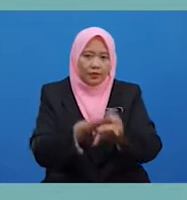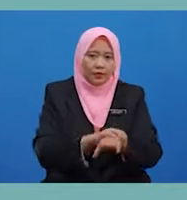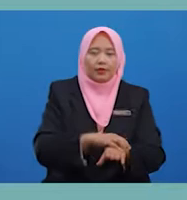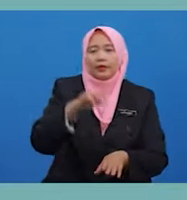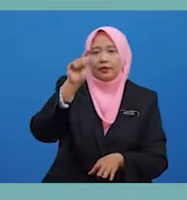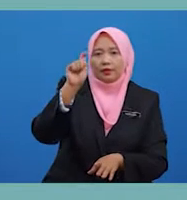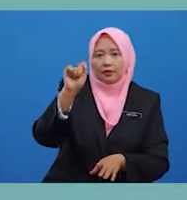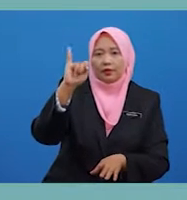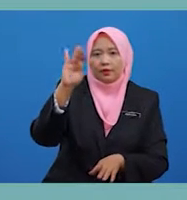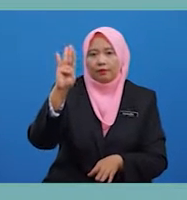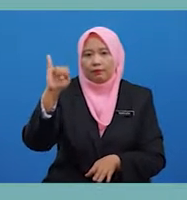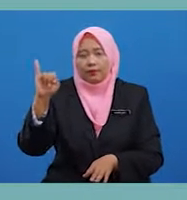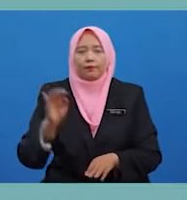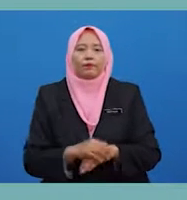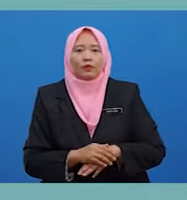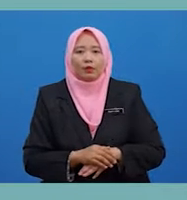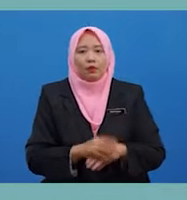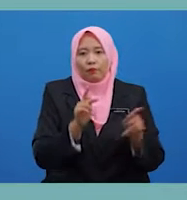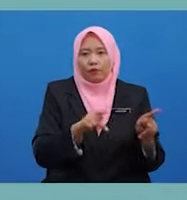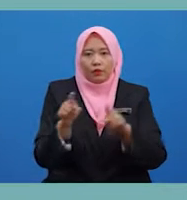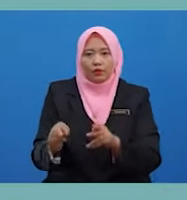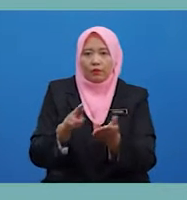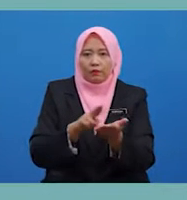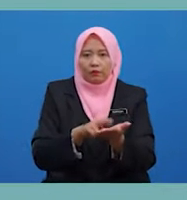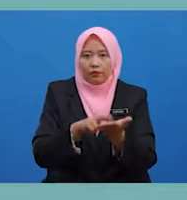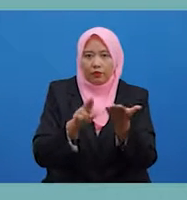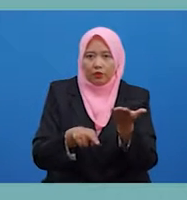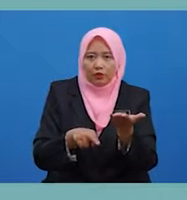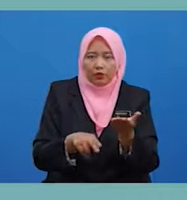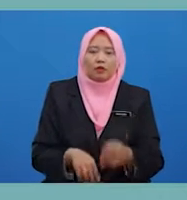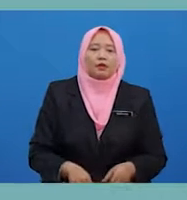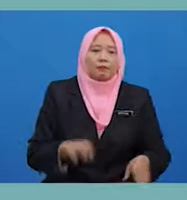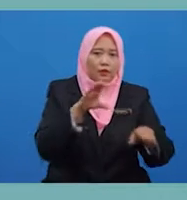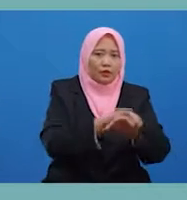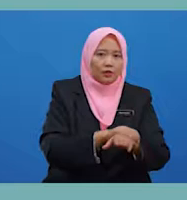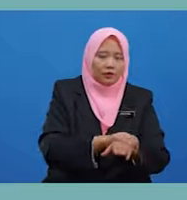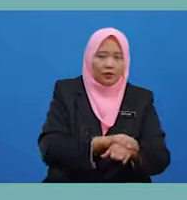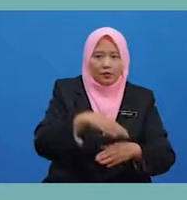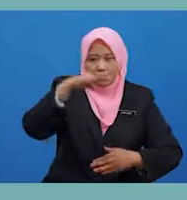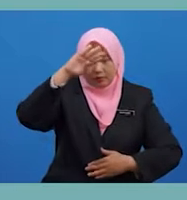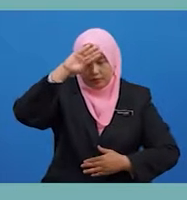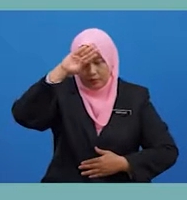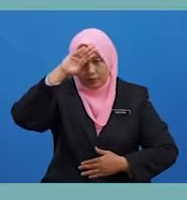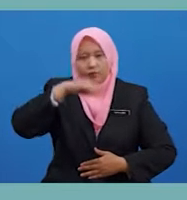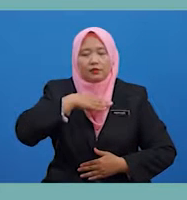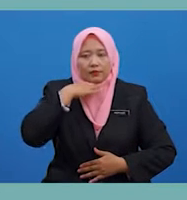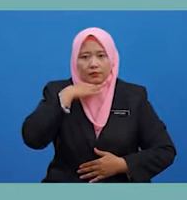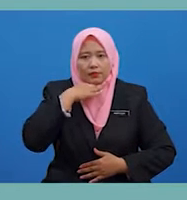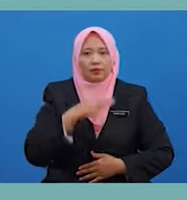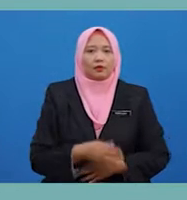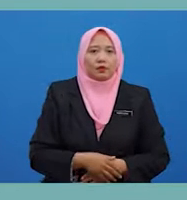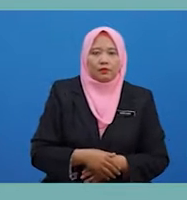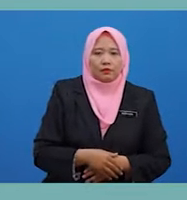Ketiga, pola menurun ditunjukkan oleh penyakit demam denggi, penyakit tangan, kaki dan mulut